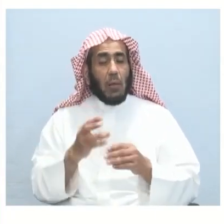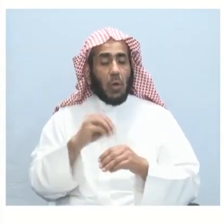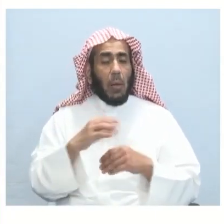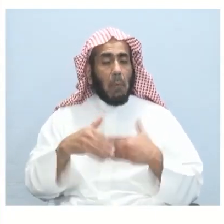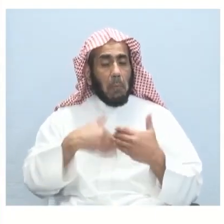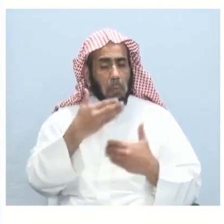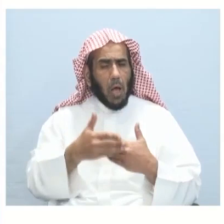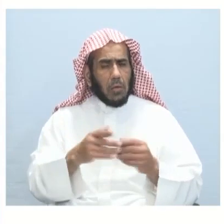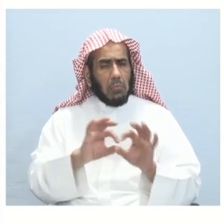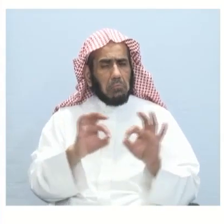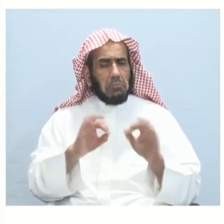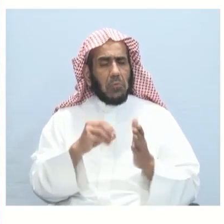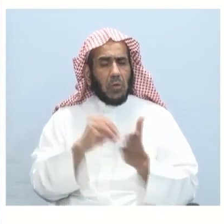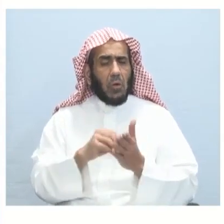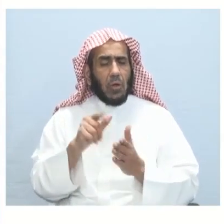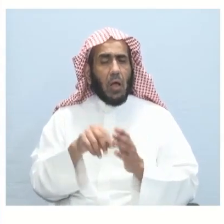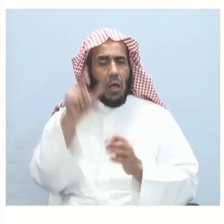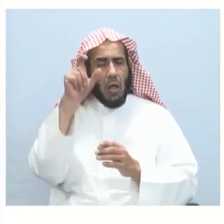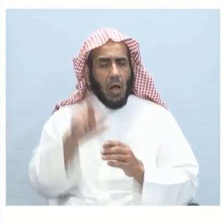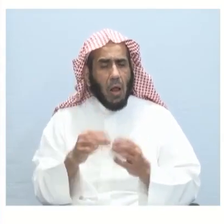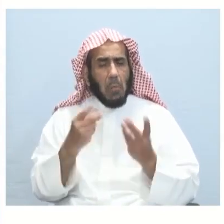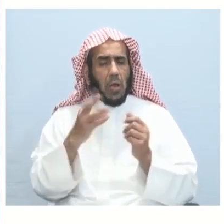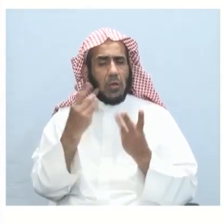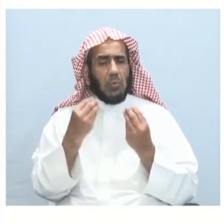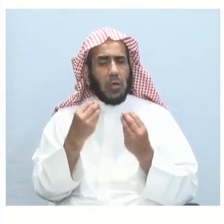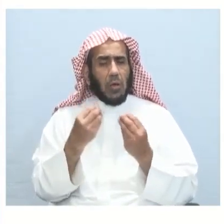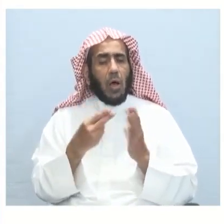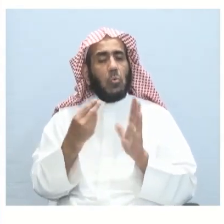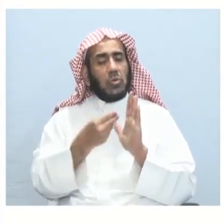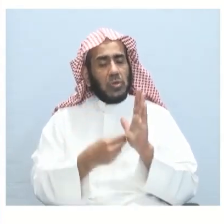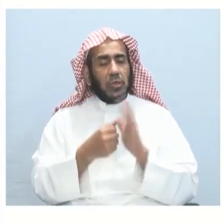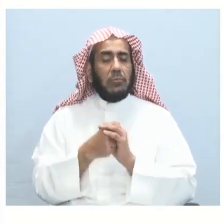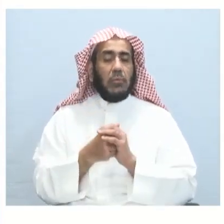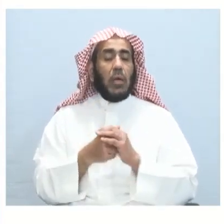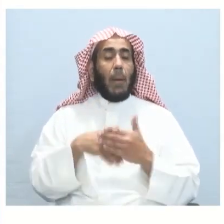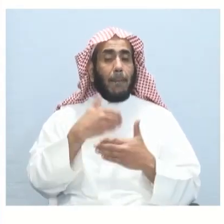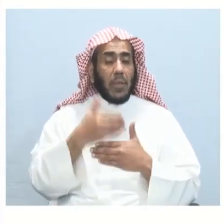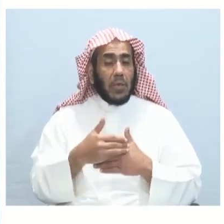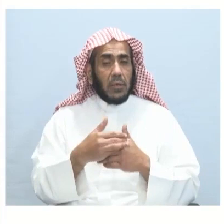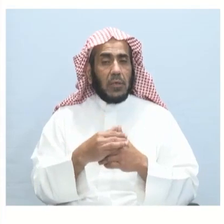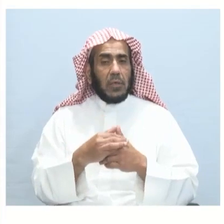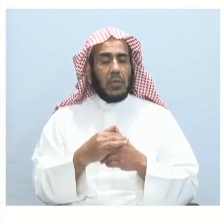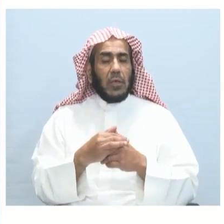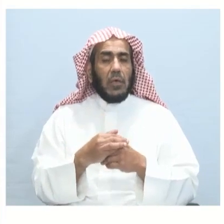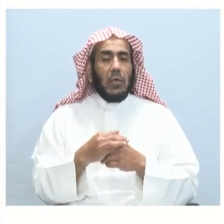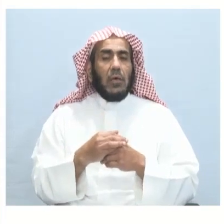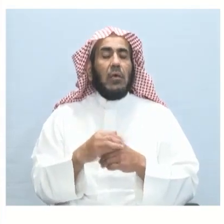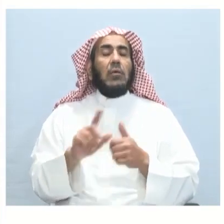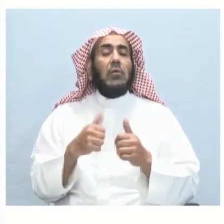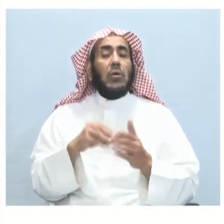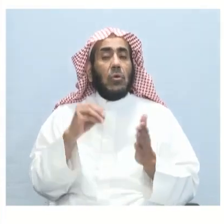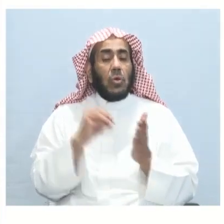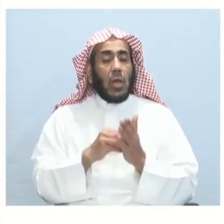بعد انشائه يحتوي هذا العمود على بيانات رقميه او نصيه بعد ذلك او في البدايه